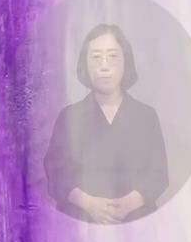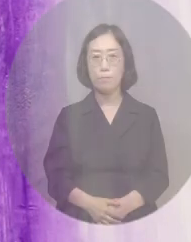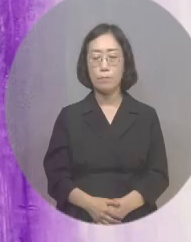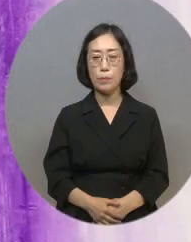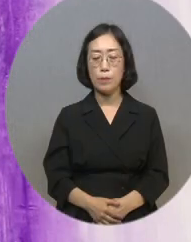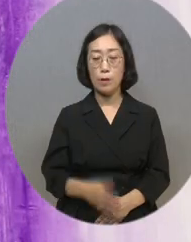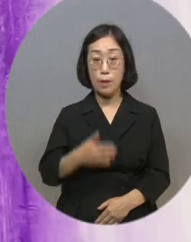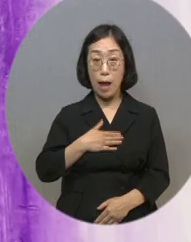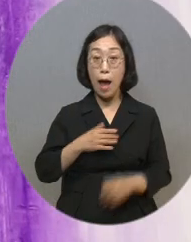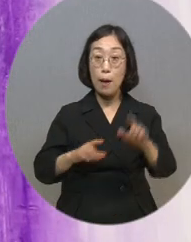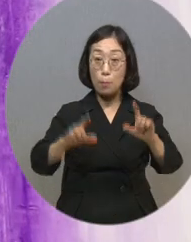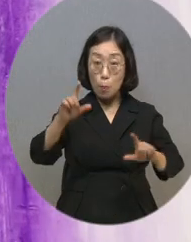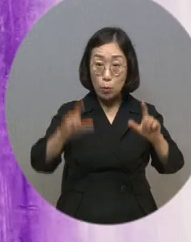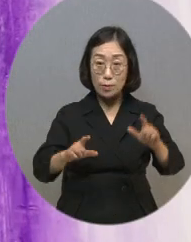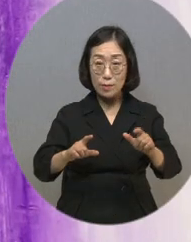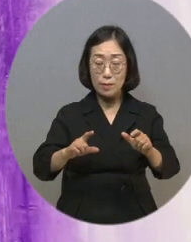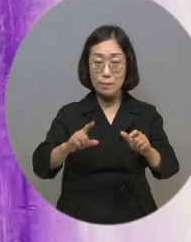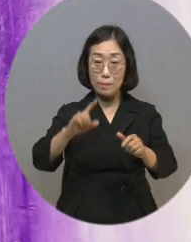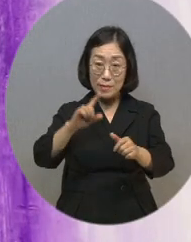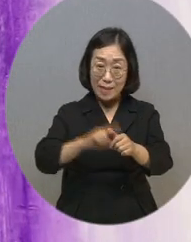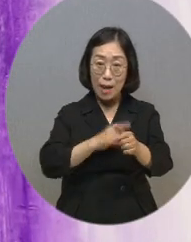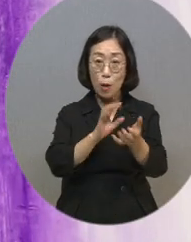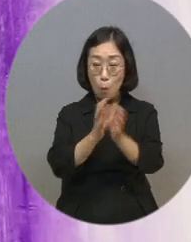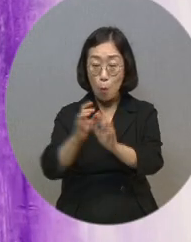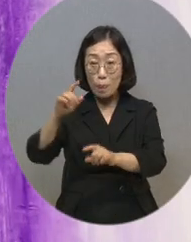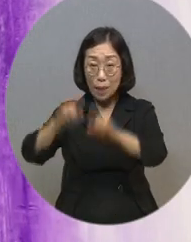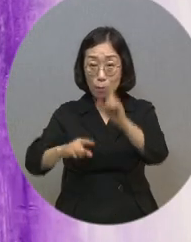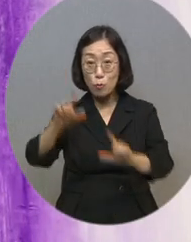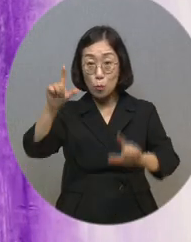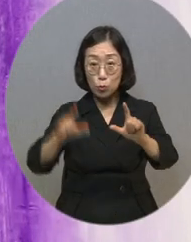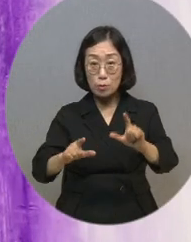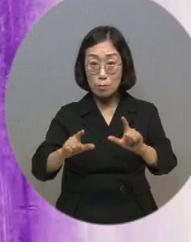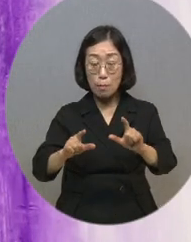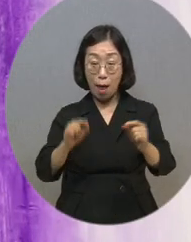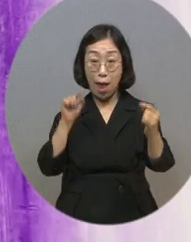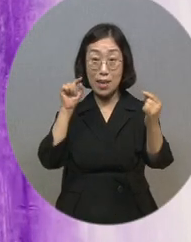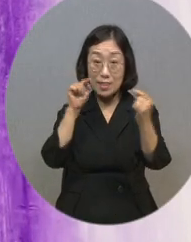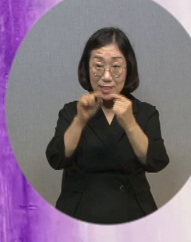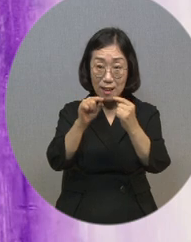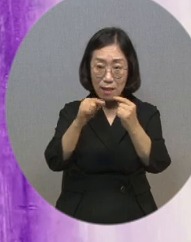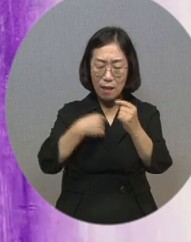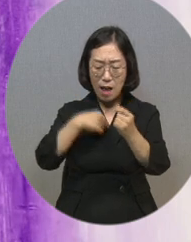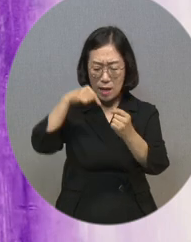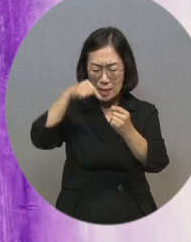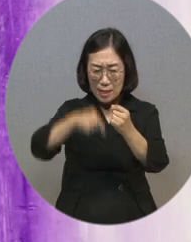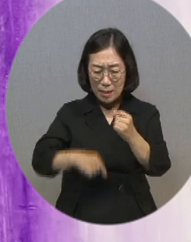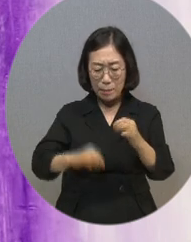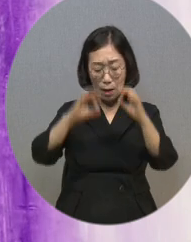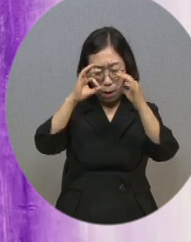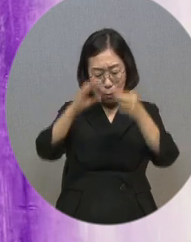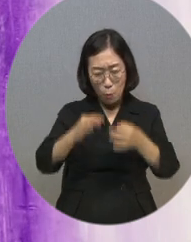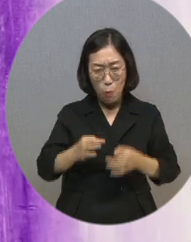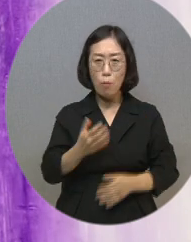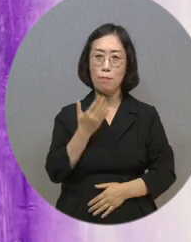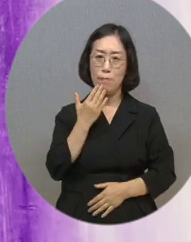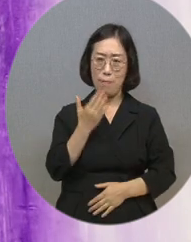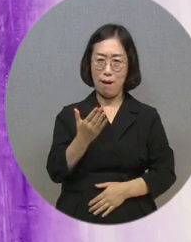우리의 모습이 곧 자연의 모습이 되어 하나가 되는 경험은 나를 더 깊게 들여다보게 만들기도